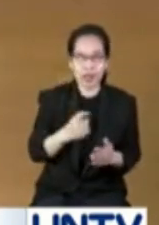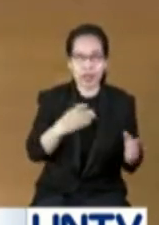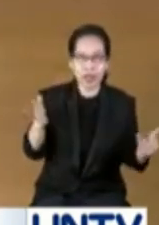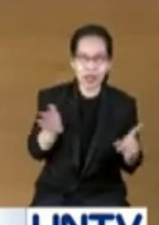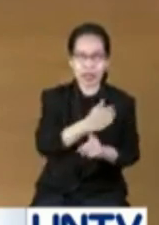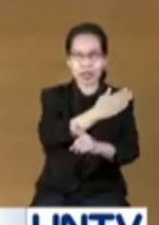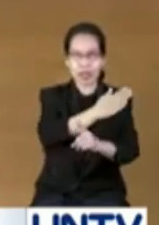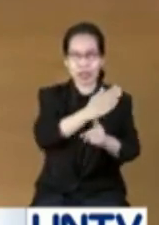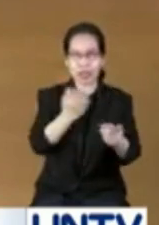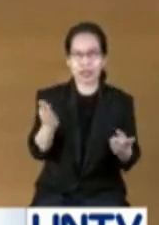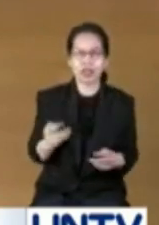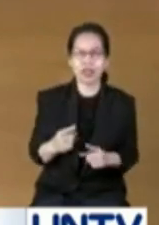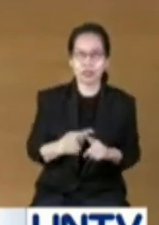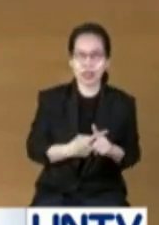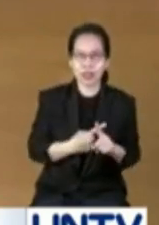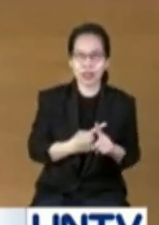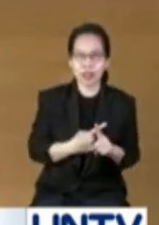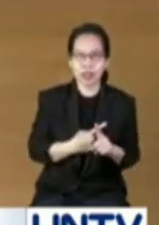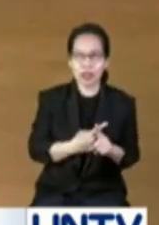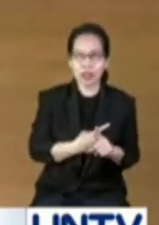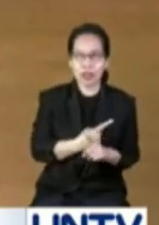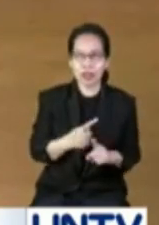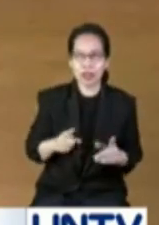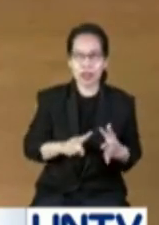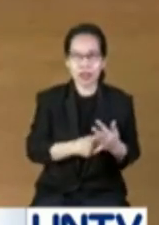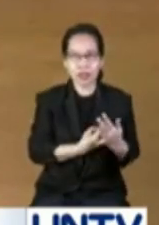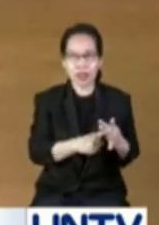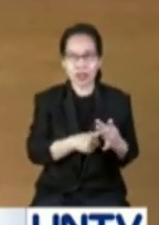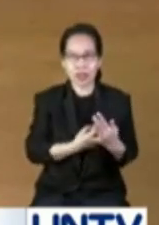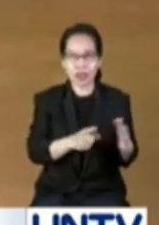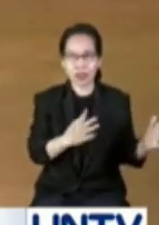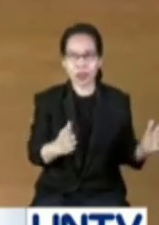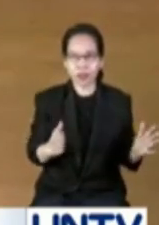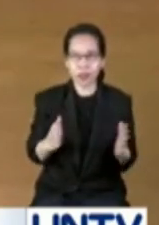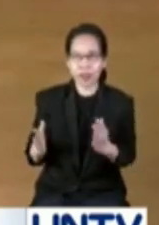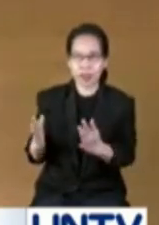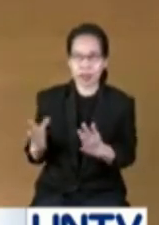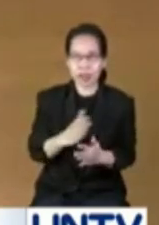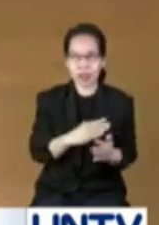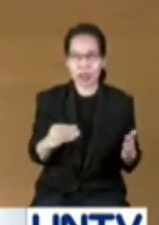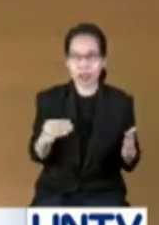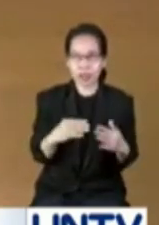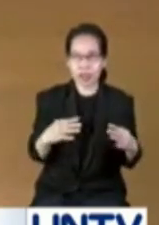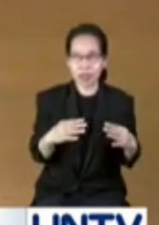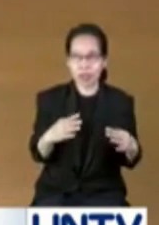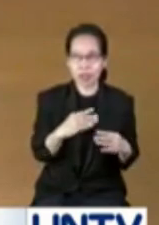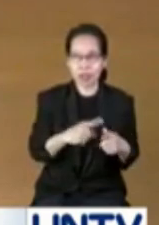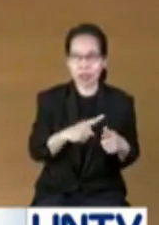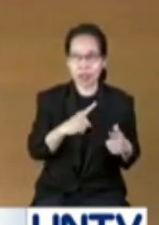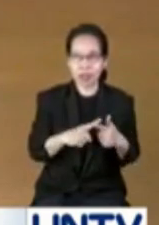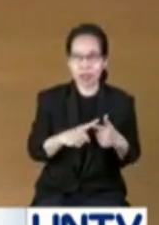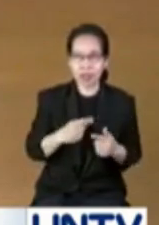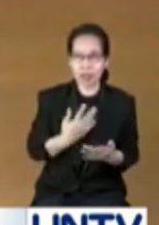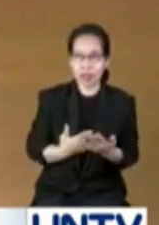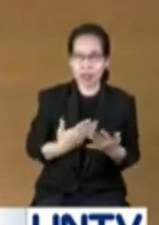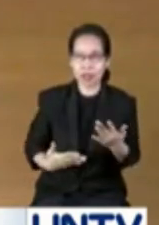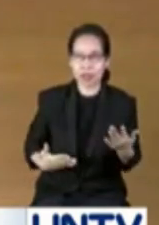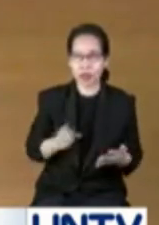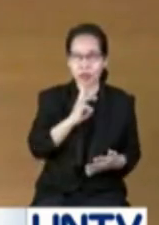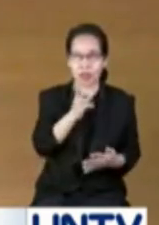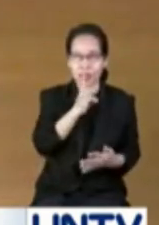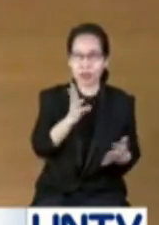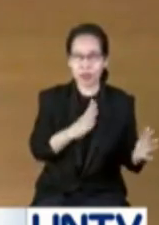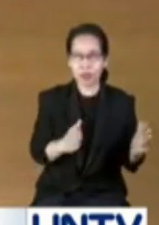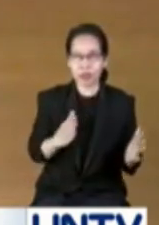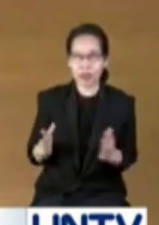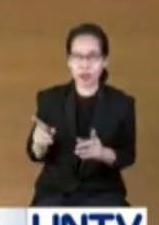na buwan. Nagsimula na tayong maghanda at ang mga buffer stock at ang mga kagamitang patubig ay hinahanda na.